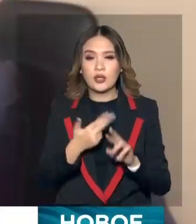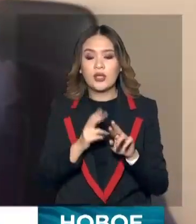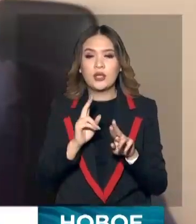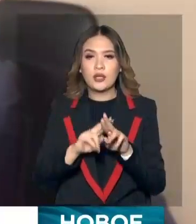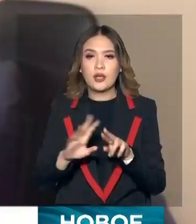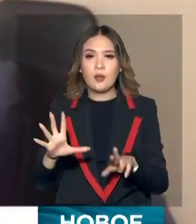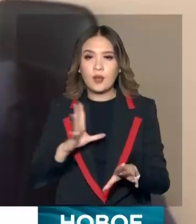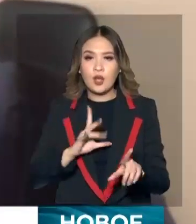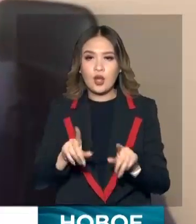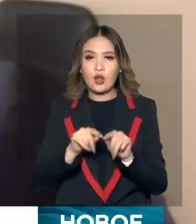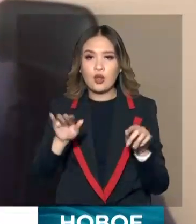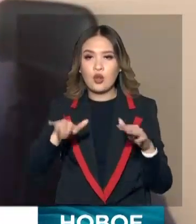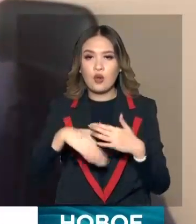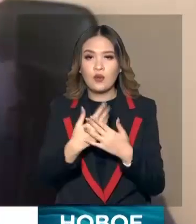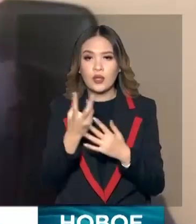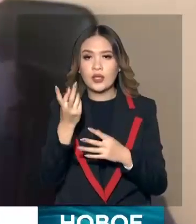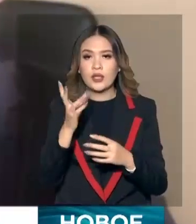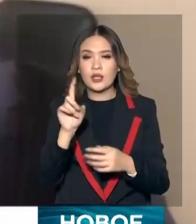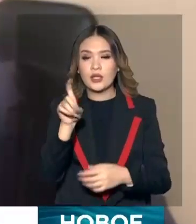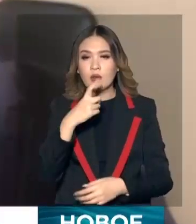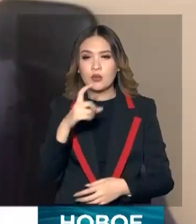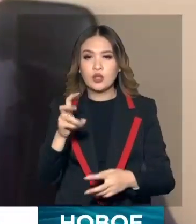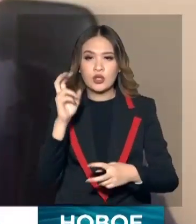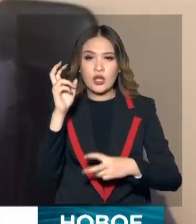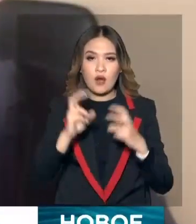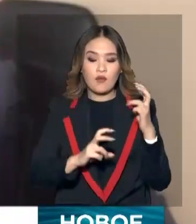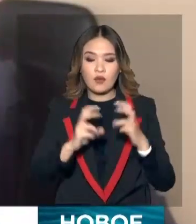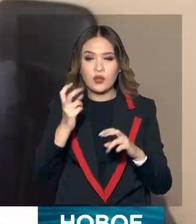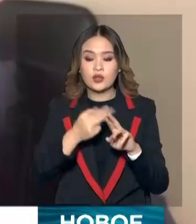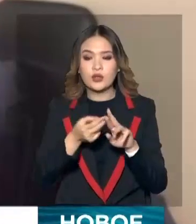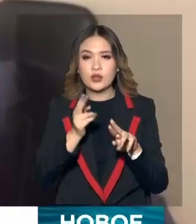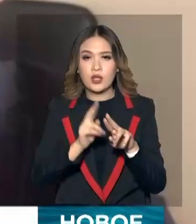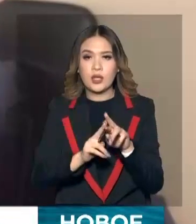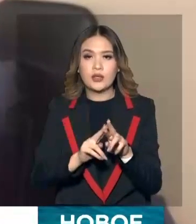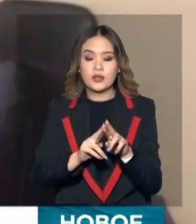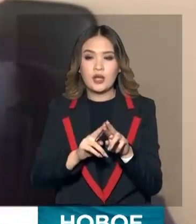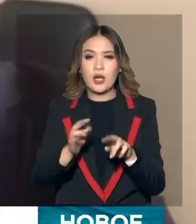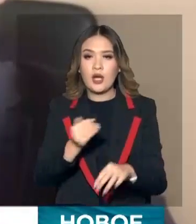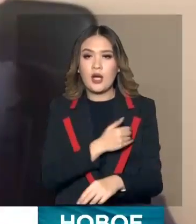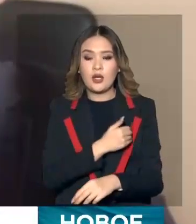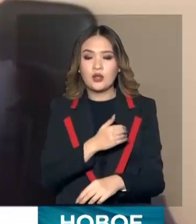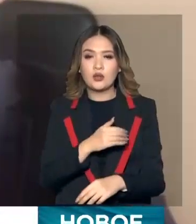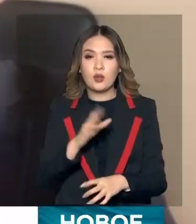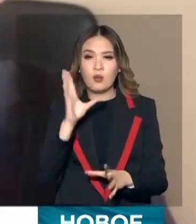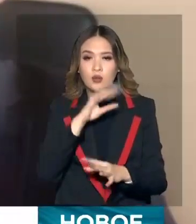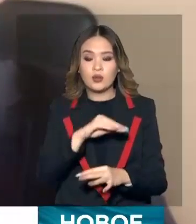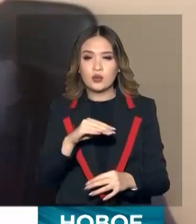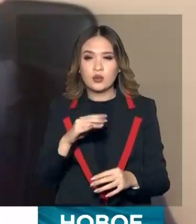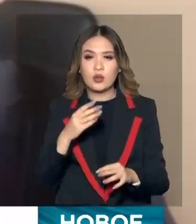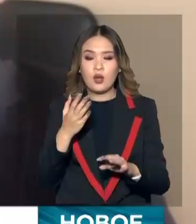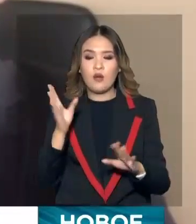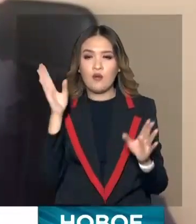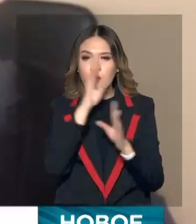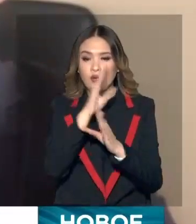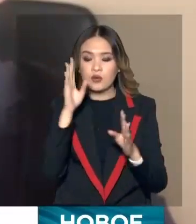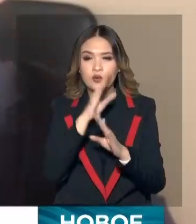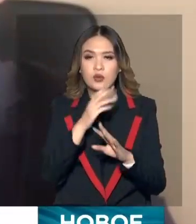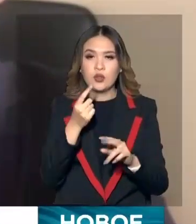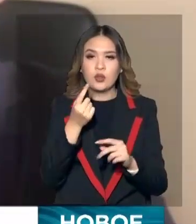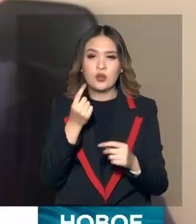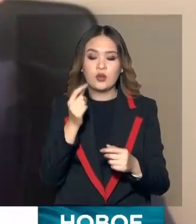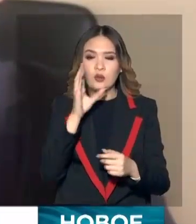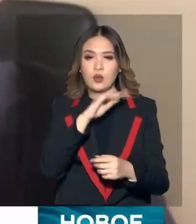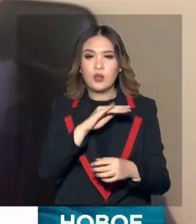Например, запуск нового химического завода по выпуску промышленного реагента так или иначе скажется на состоянии воздуха. Какие